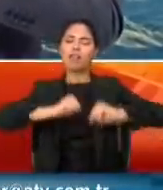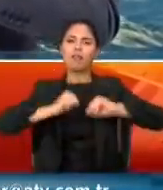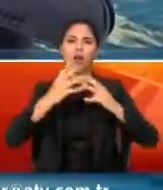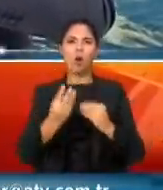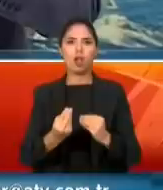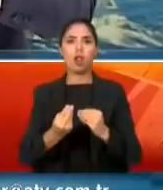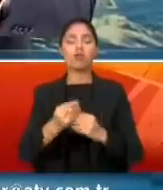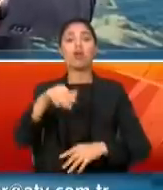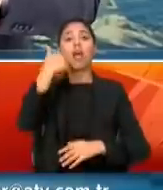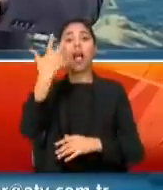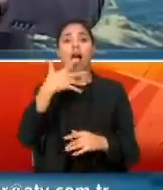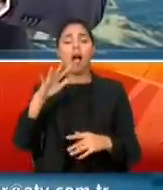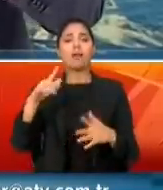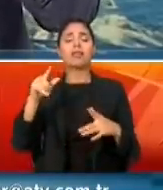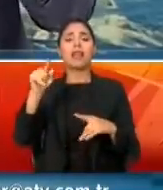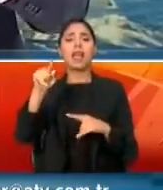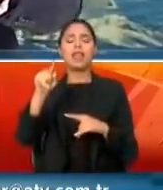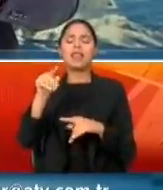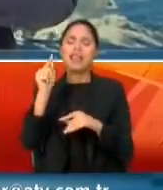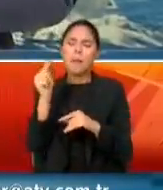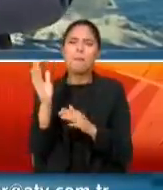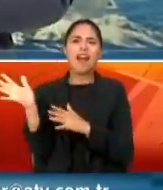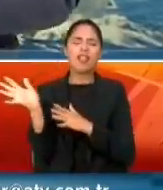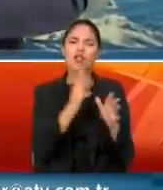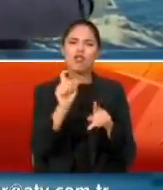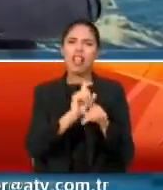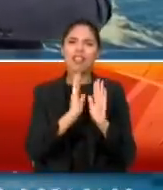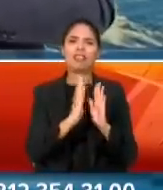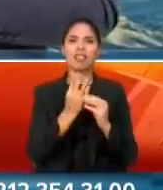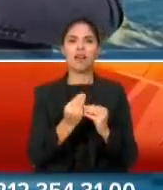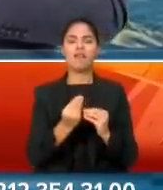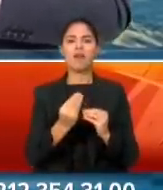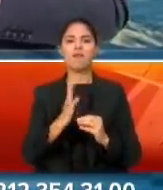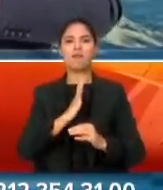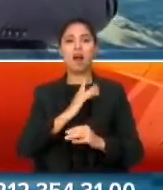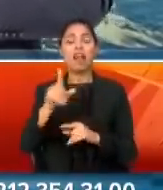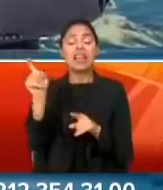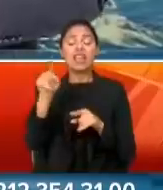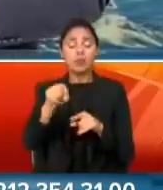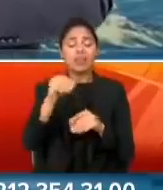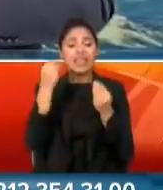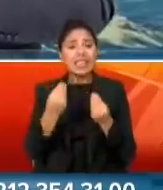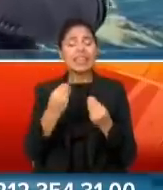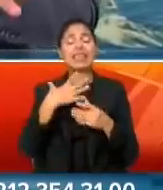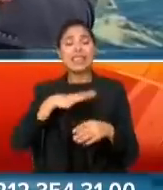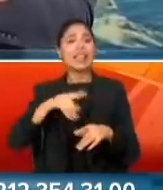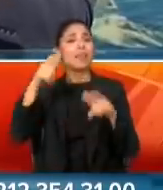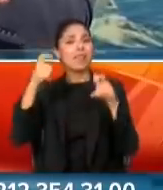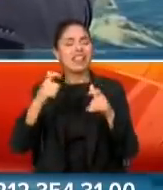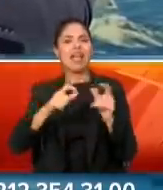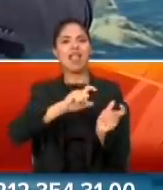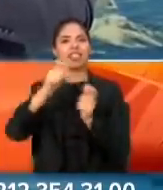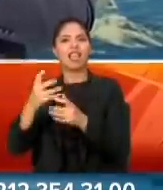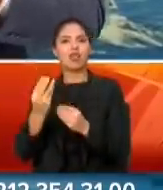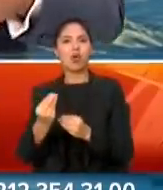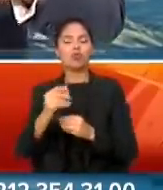Yani Doğu Akdeniz'de hava bir süre daha rüzgarlı. En azından istediğimiz yere taşınacak mesele, yani masaya. Tabii Türkiye'nin eli